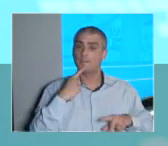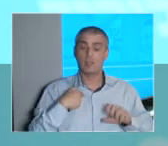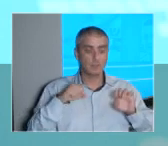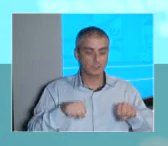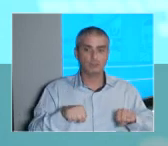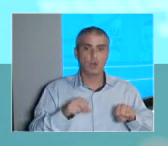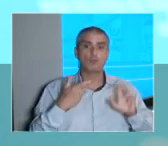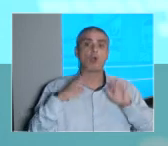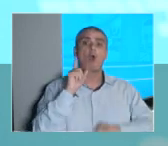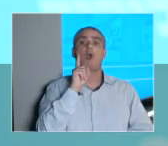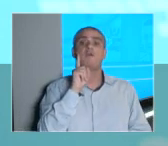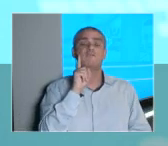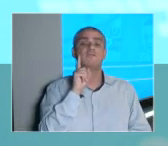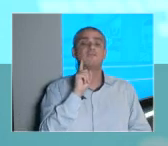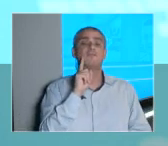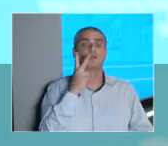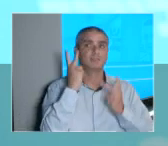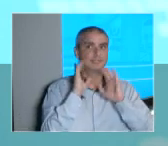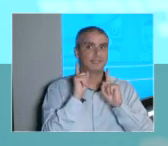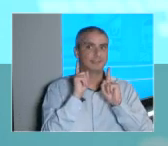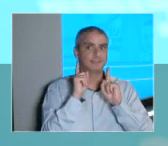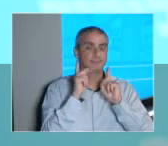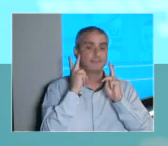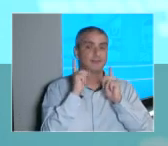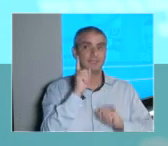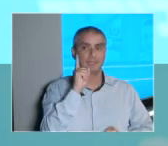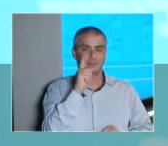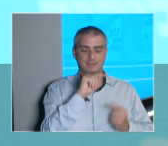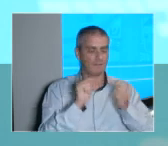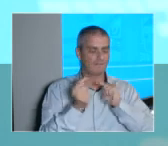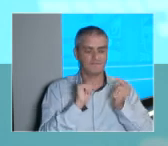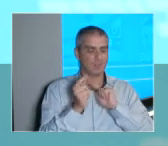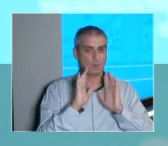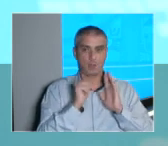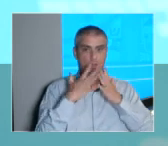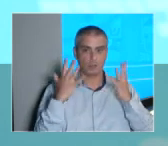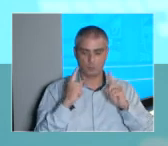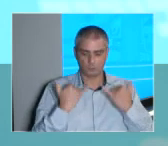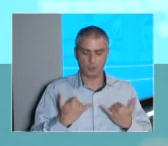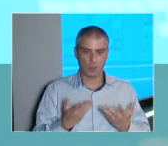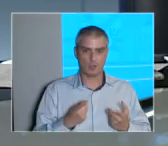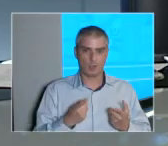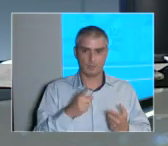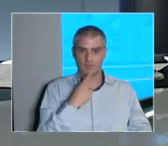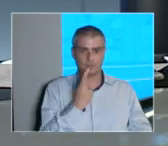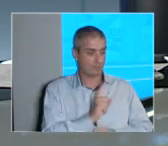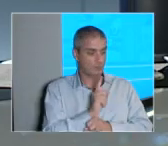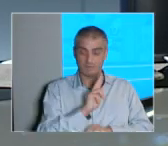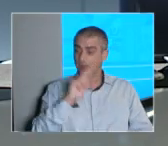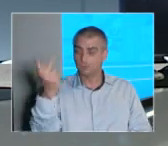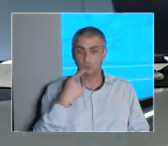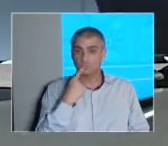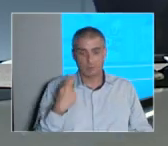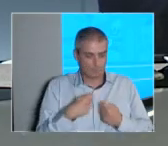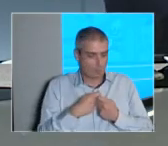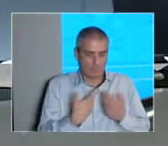נשלוט דרך רוב. זה אפרופו בין הרב ובני. לא, זה קריטי. זה קריטי. זה הוויכוח הגדול עם מה שקורה היום. אבל אתה אומר את זה בימים שבצד השני אומרים